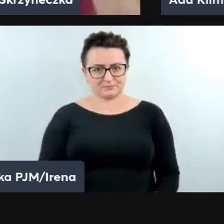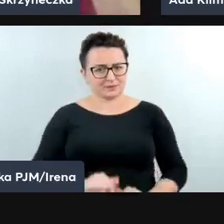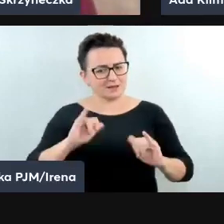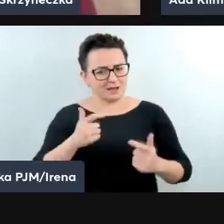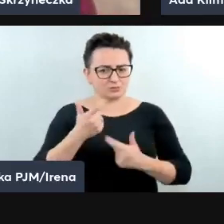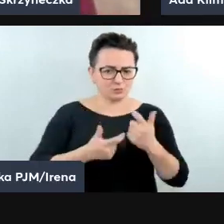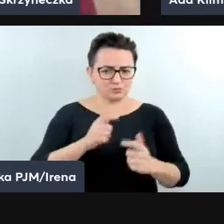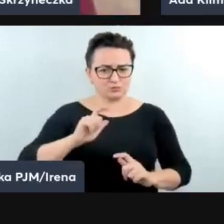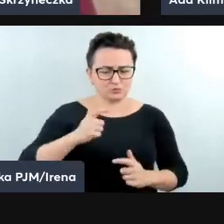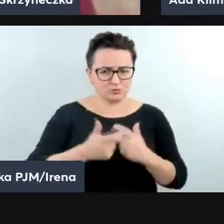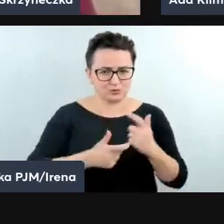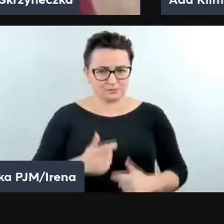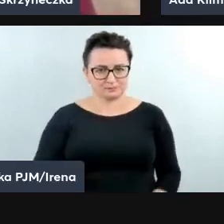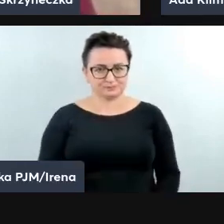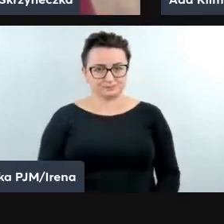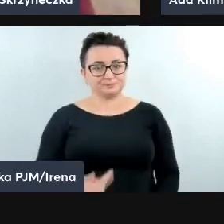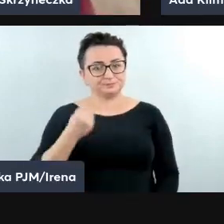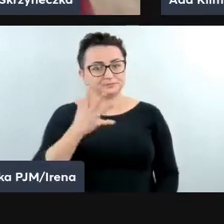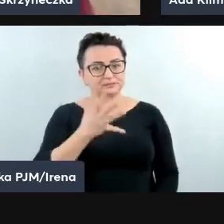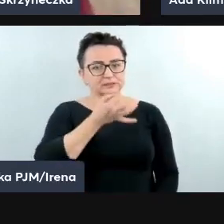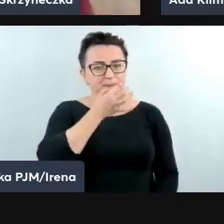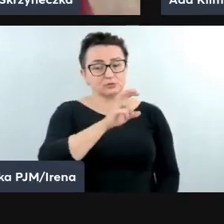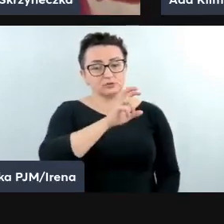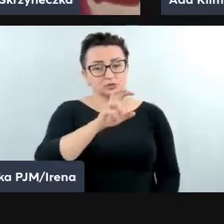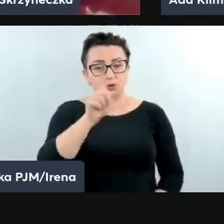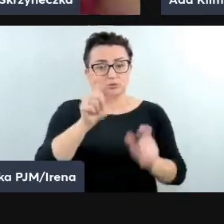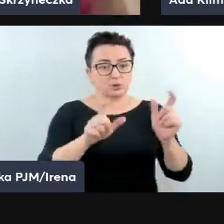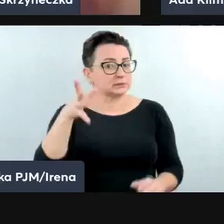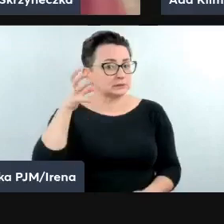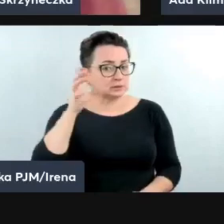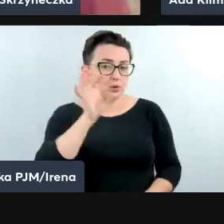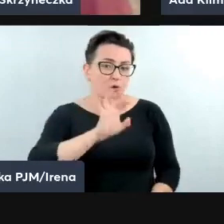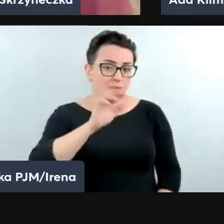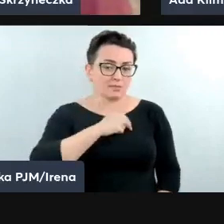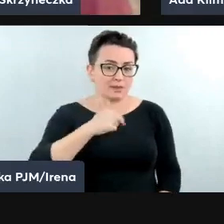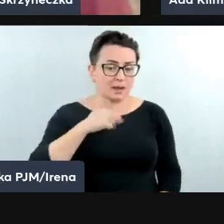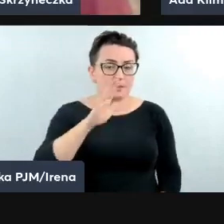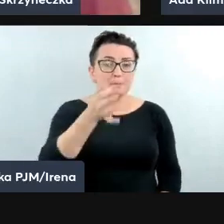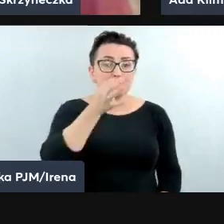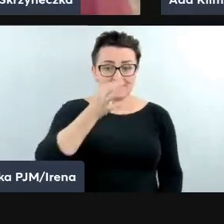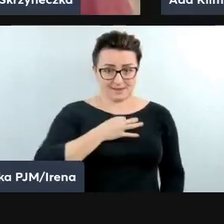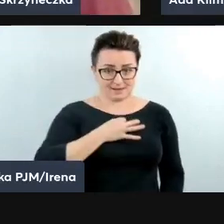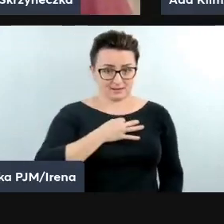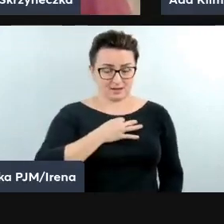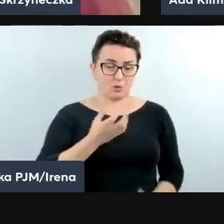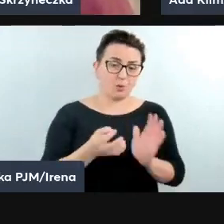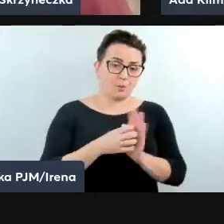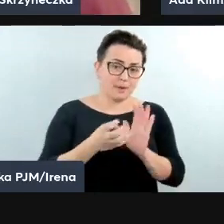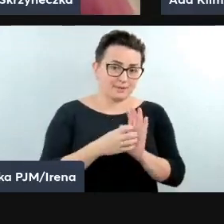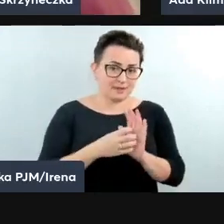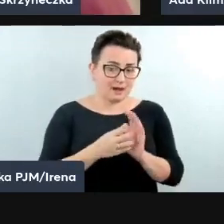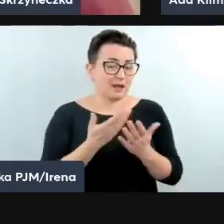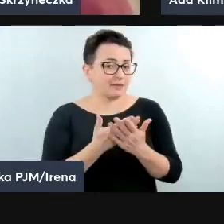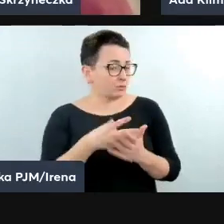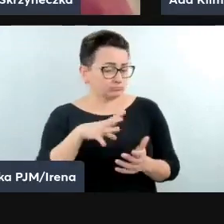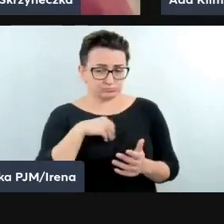spytać, czy osoby, które nas słuchają, oglądają, mają jakieś pytania albo komentarze, bo jak najbardziej można wpisać je w po prostu komentarz